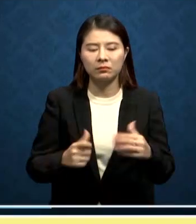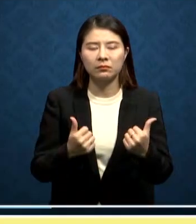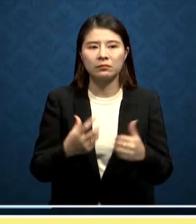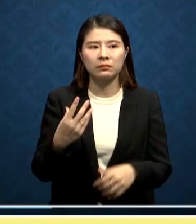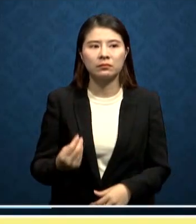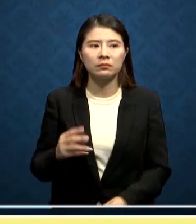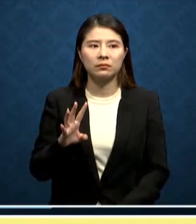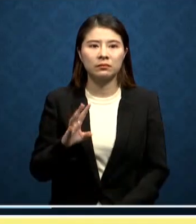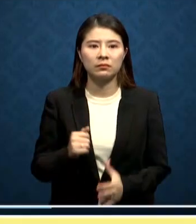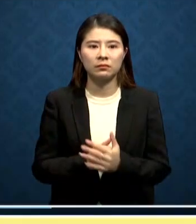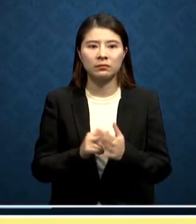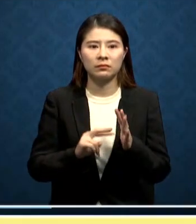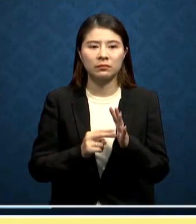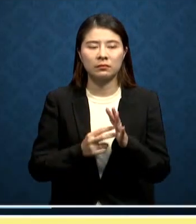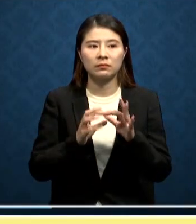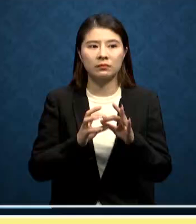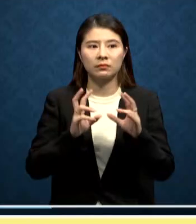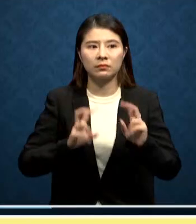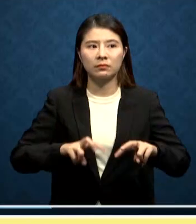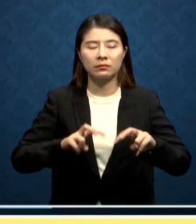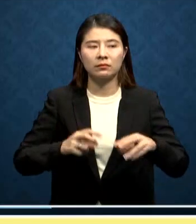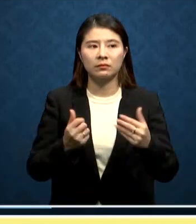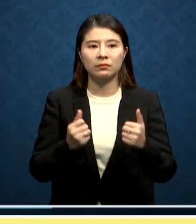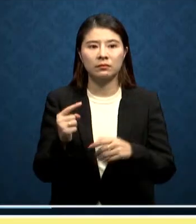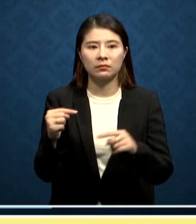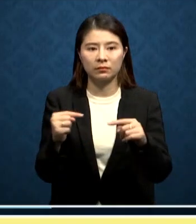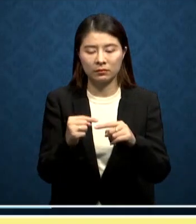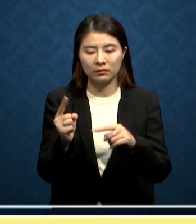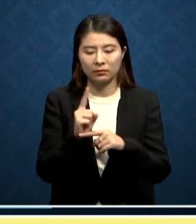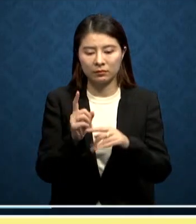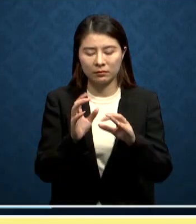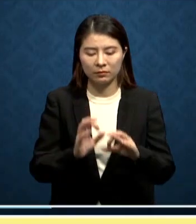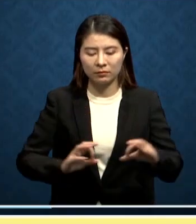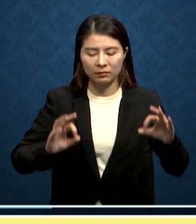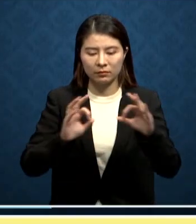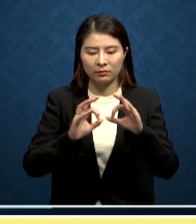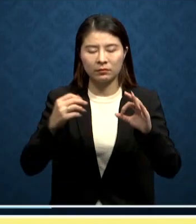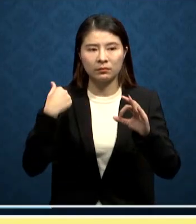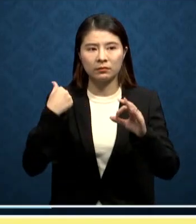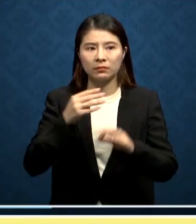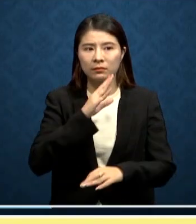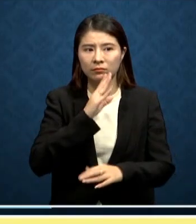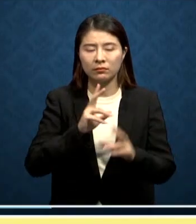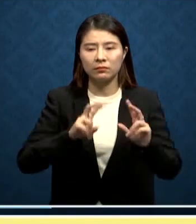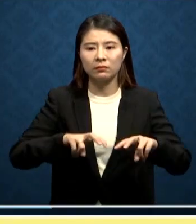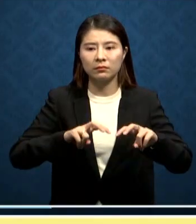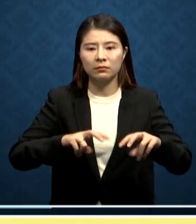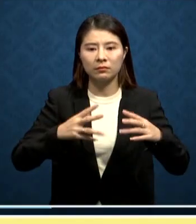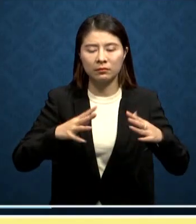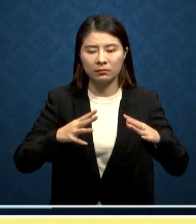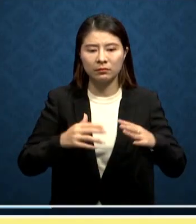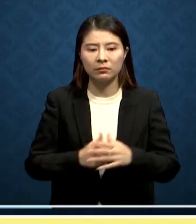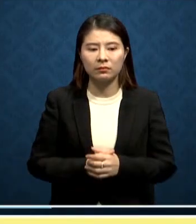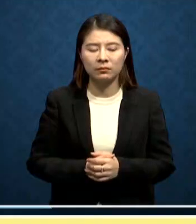4คือคือเรื่องงานวิจัยเนี่ยผมว่าปัจจุบันเเป็นเรื่องที่สำคัญนะถ้าถ้าเราไม่วิจัยเรื่องของ